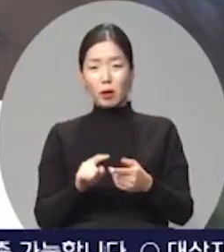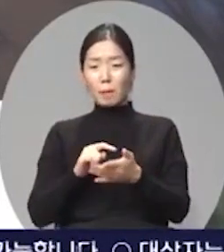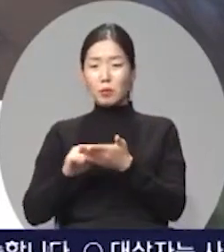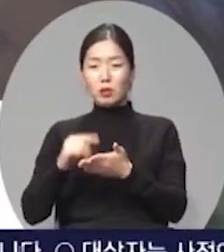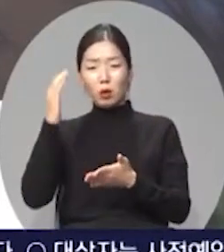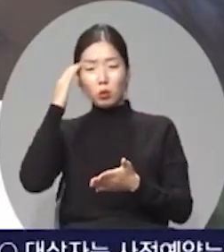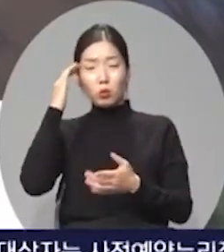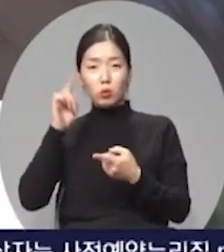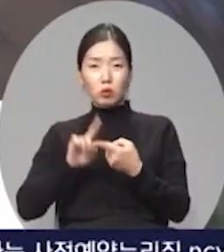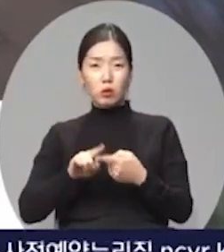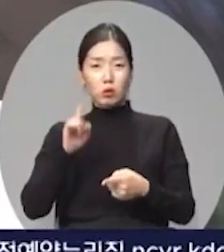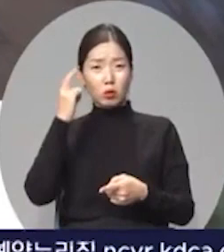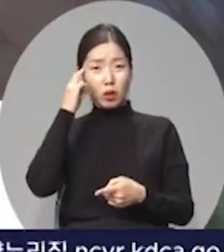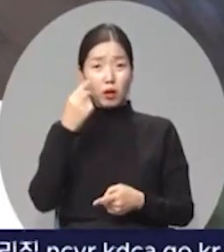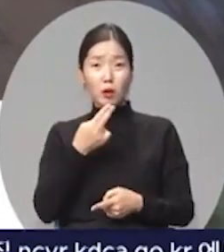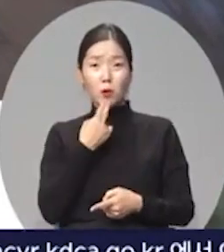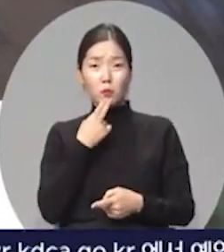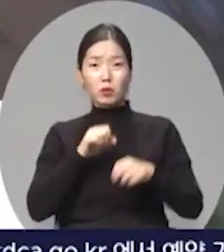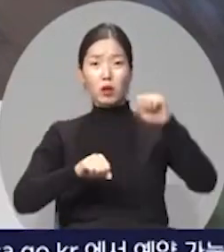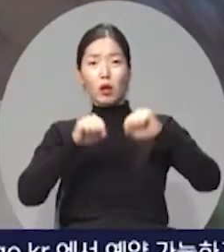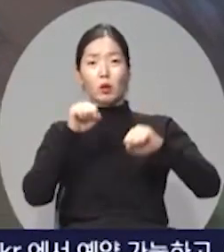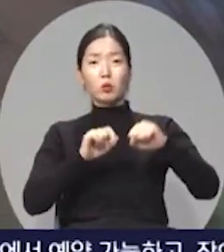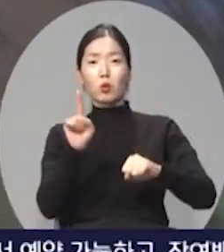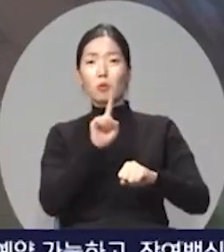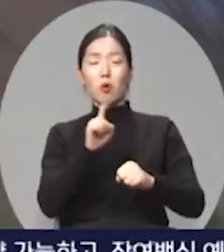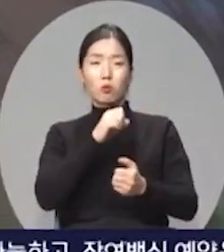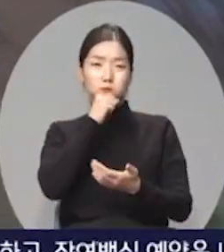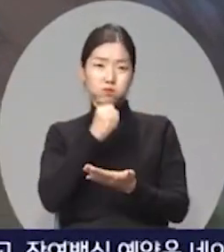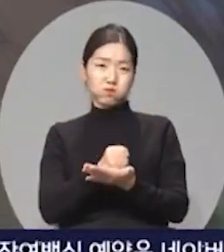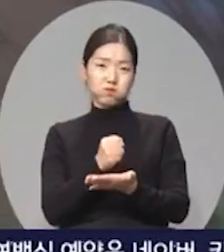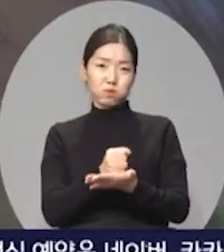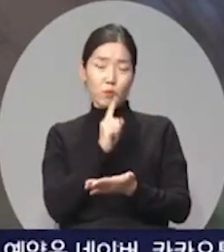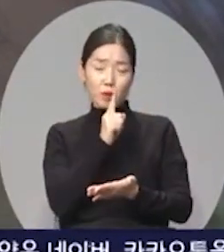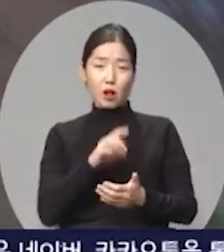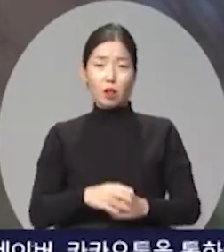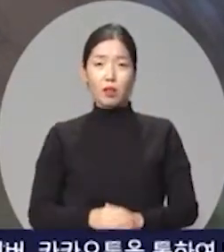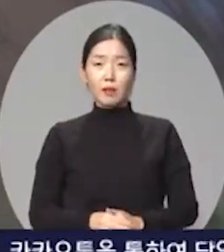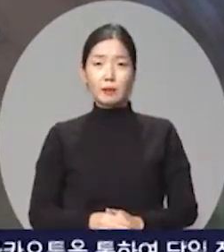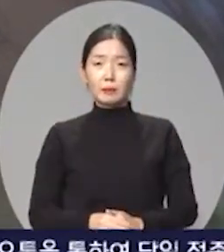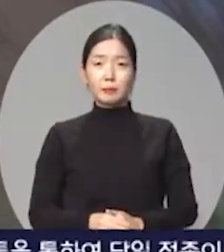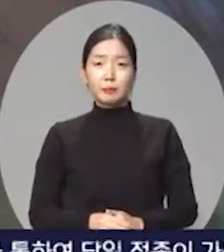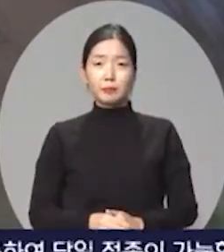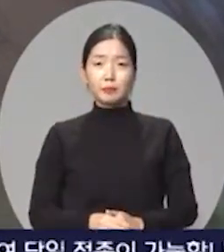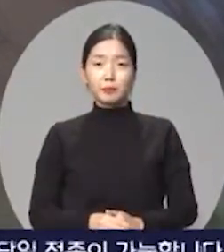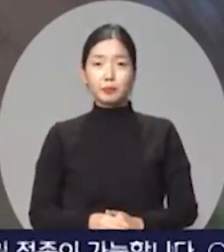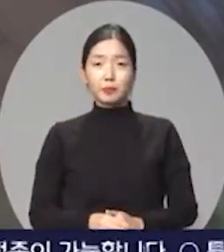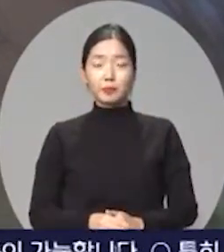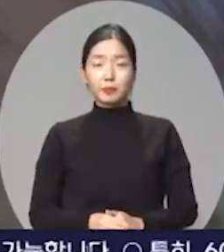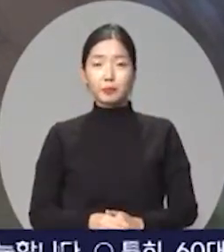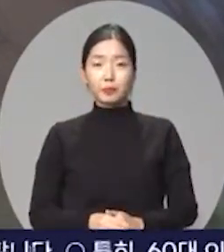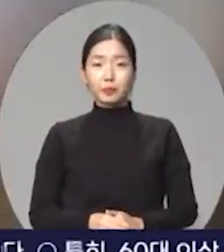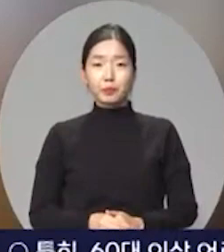피해자들의 고통은 아랑곳하지 않은 행태라며 규탄에 나섰습니다. 허현호 기자입니다.